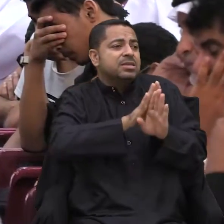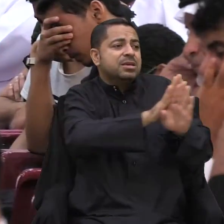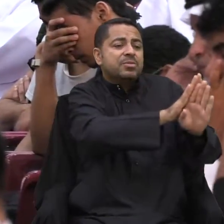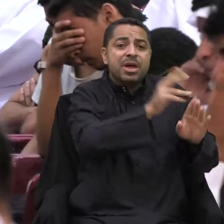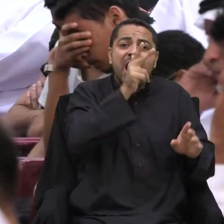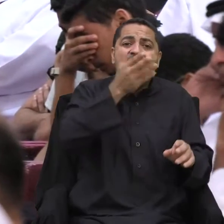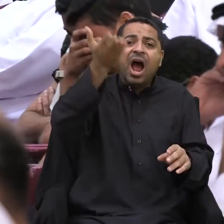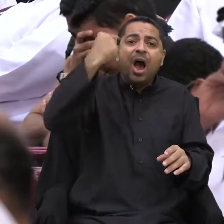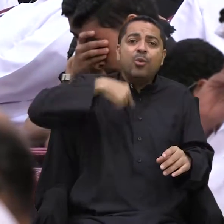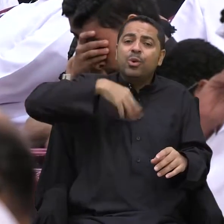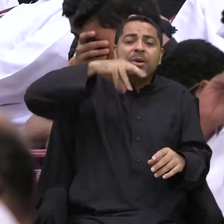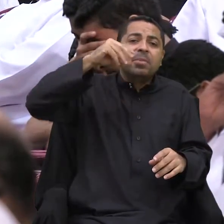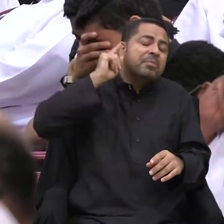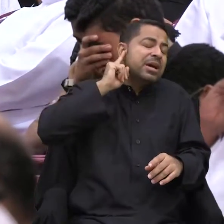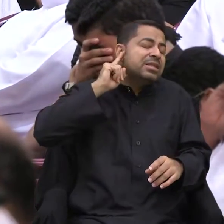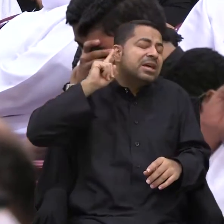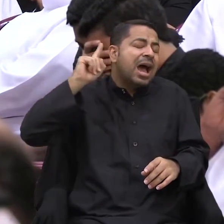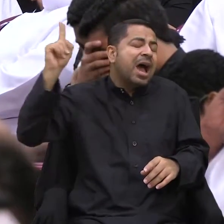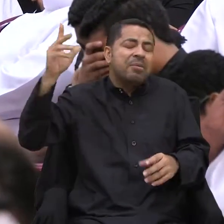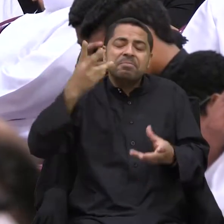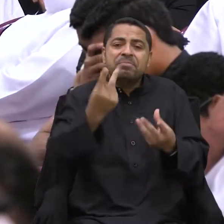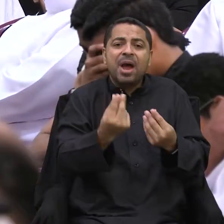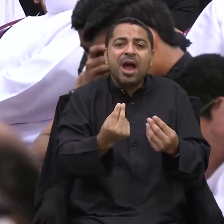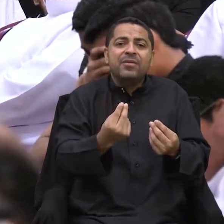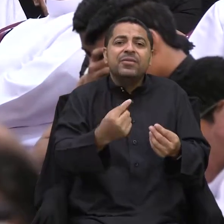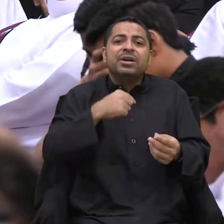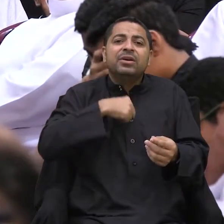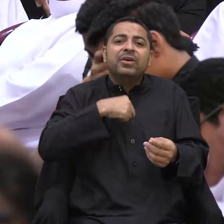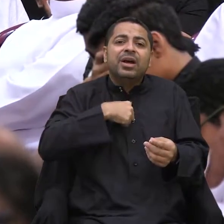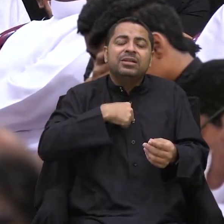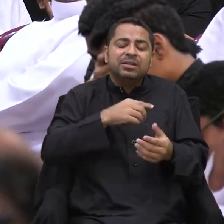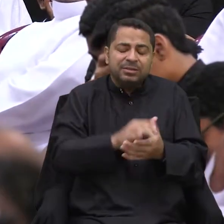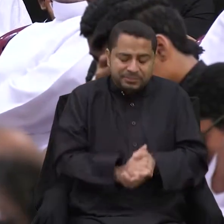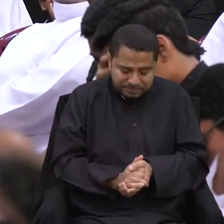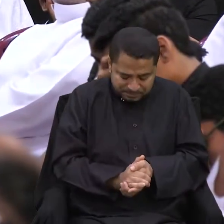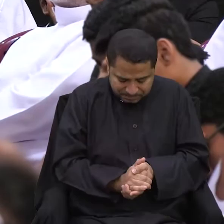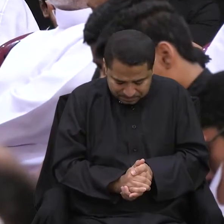لم يجبك سمعي عند استغاثتك